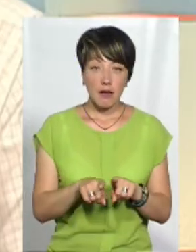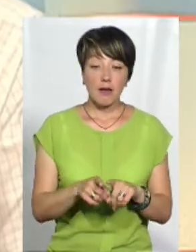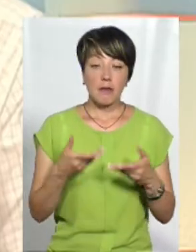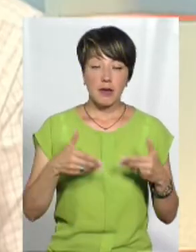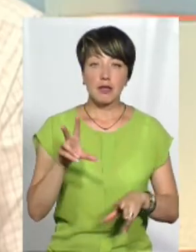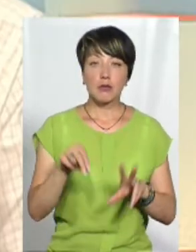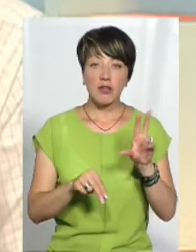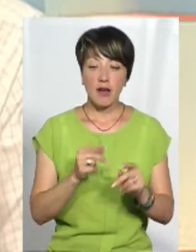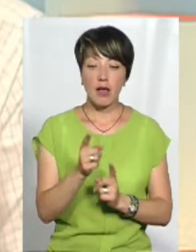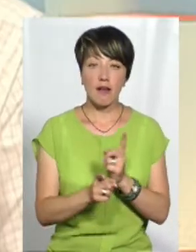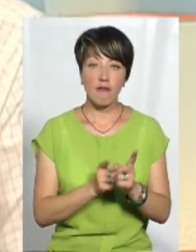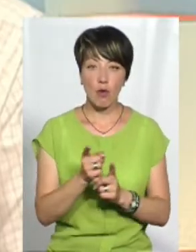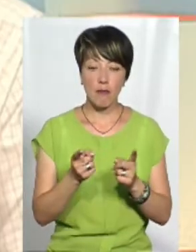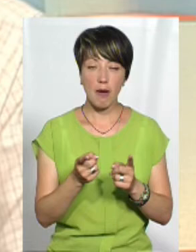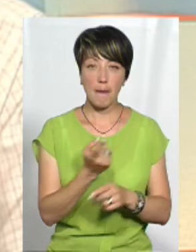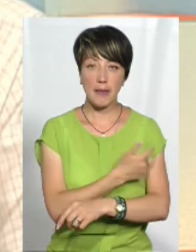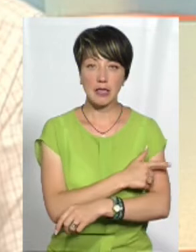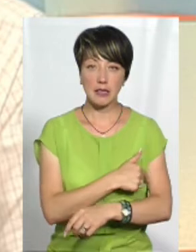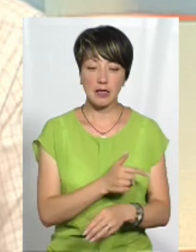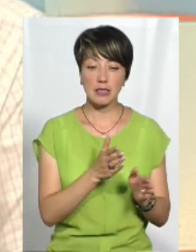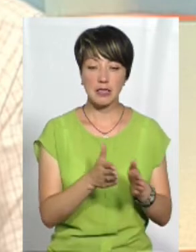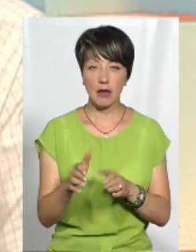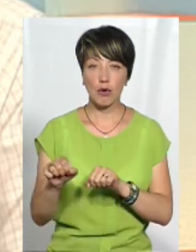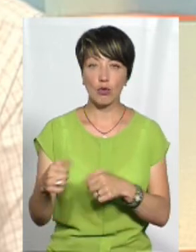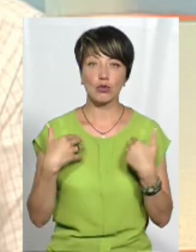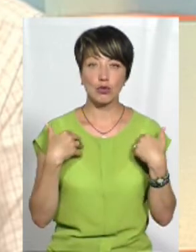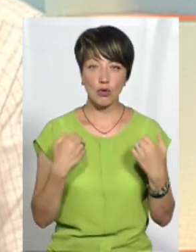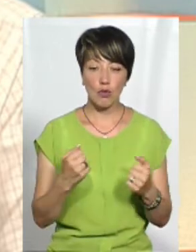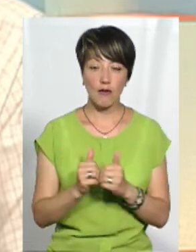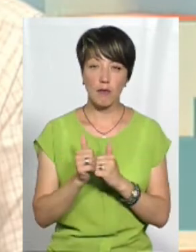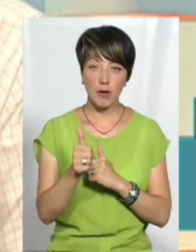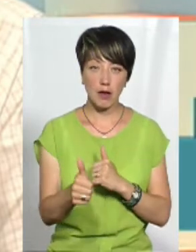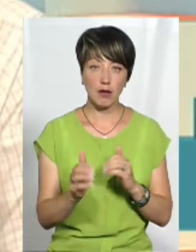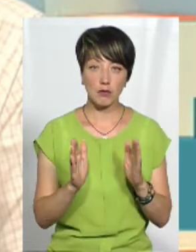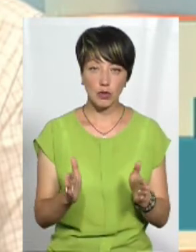реформа галузі, реформа системи охорони здоров'я, вона буде йти вперед.